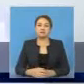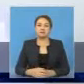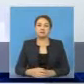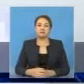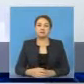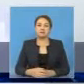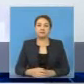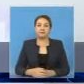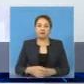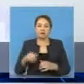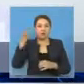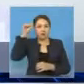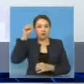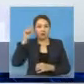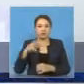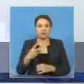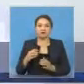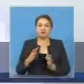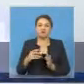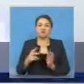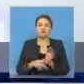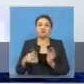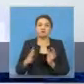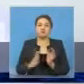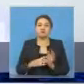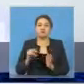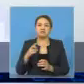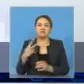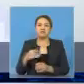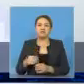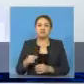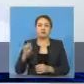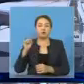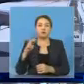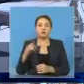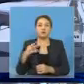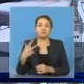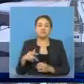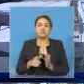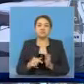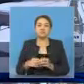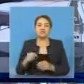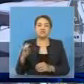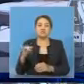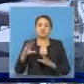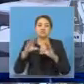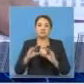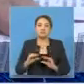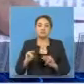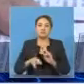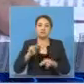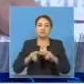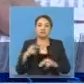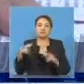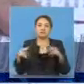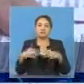95,1%. Овцы по голове – 89,2%. И козы по голове – 77,3%. Так, в Иргизском снижены объемы строительства,